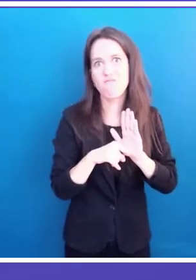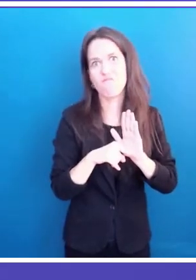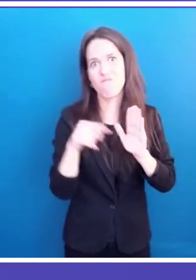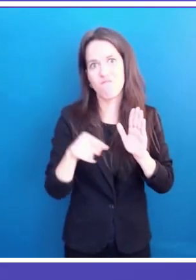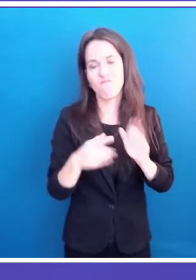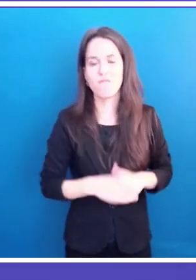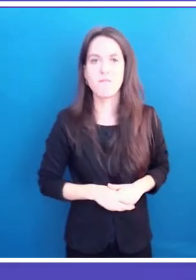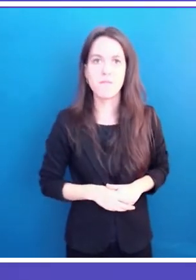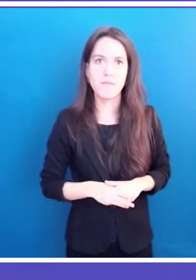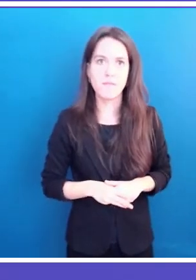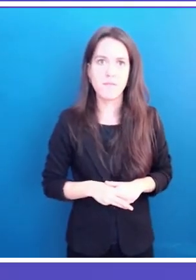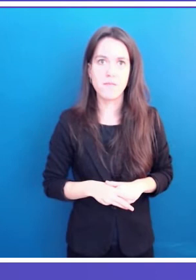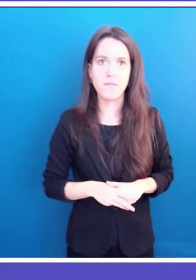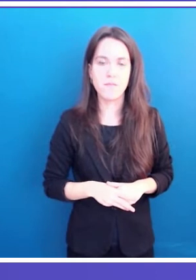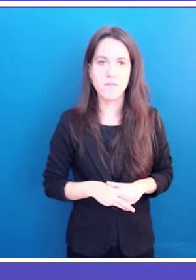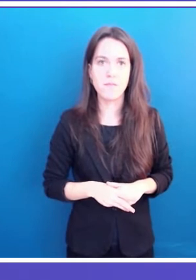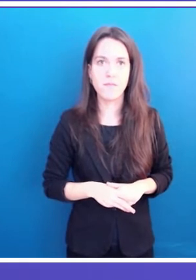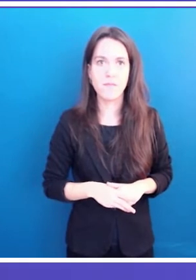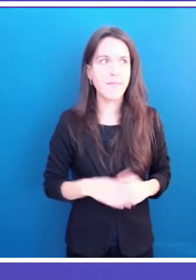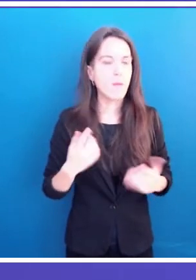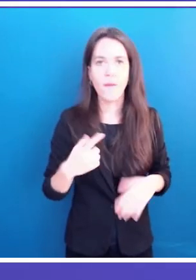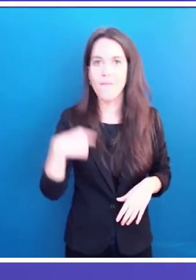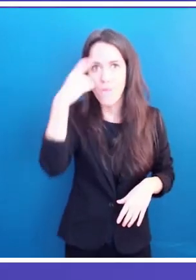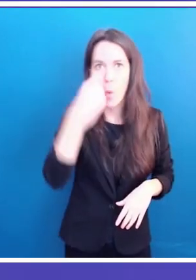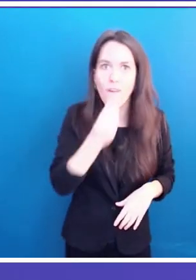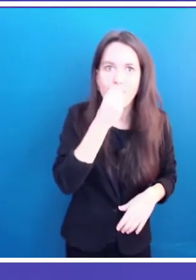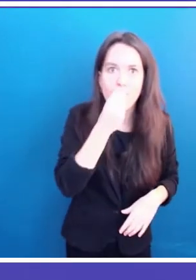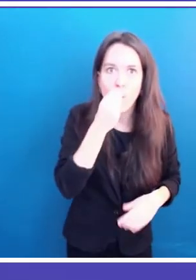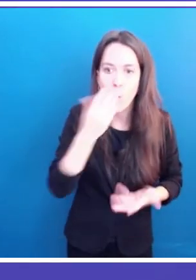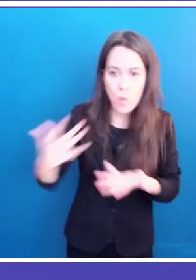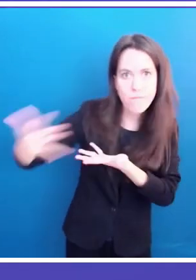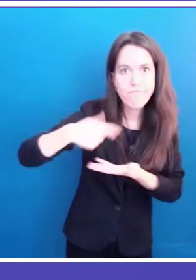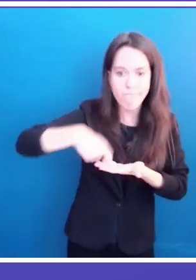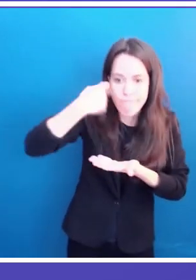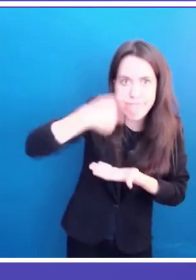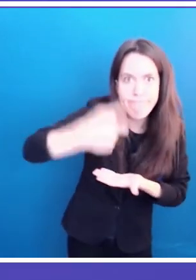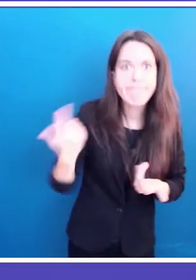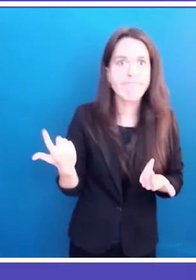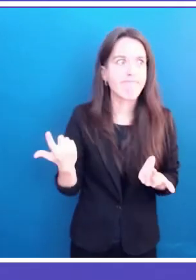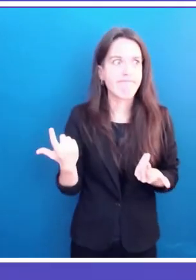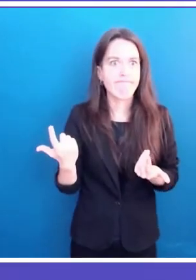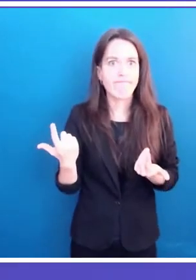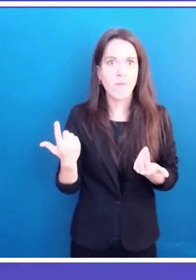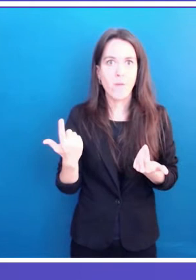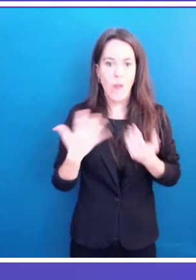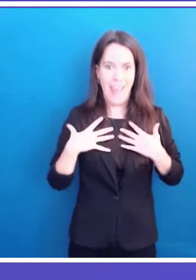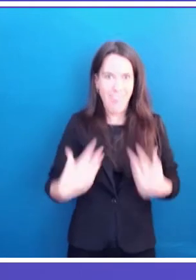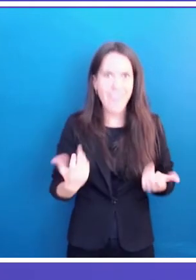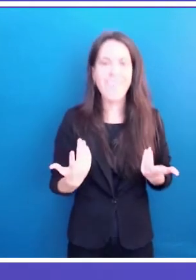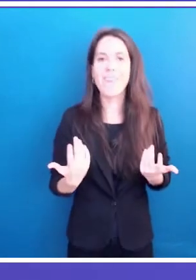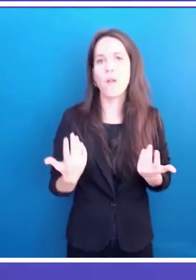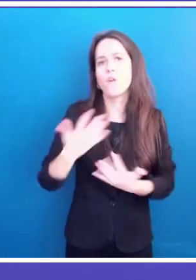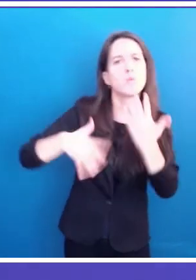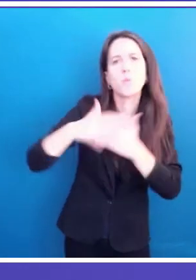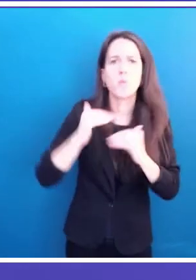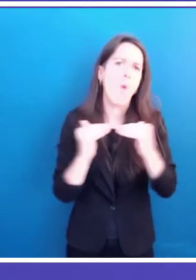المستوى الصحية والأمن الغذائي. لابد من التركيز على اقتصاد